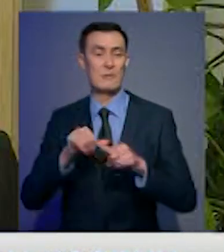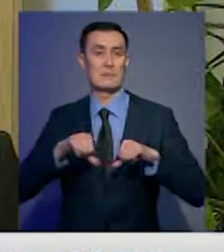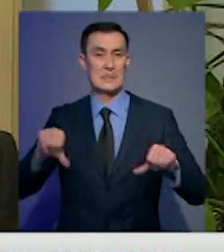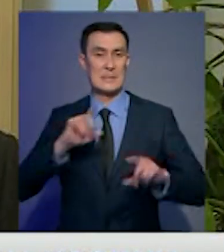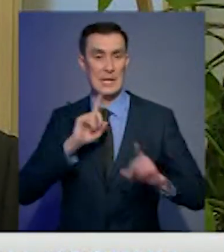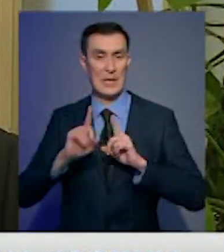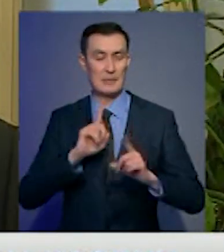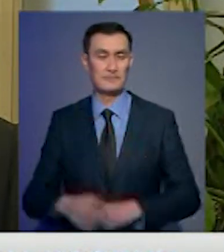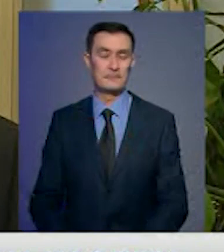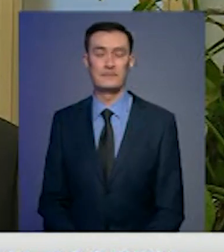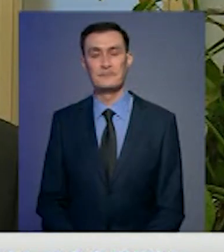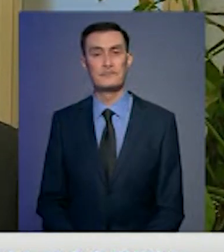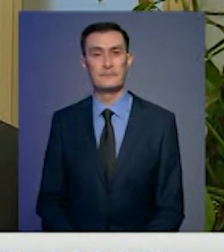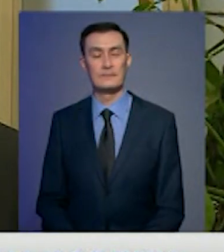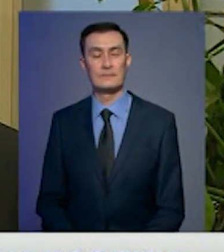заседаниях.